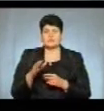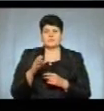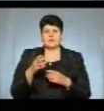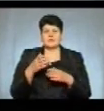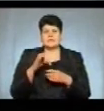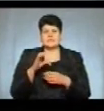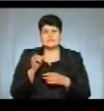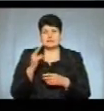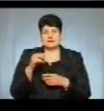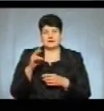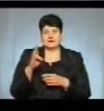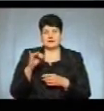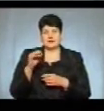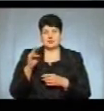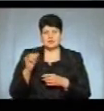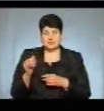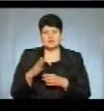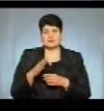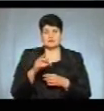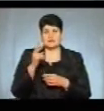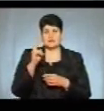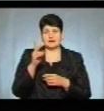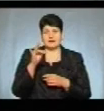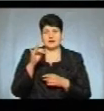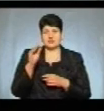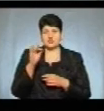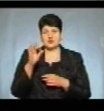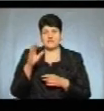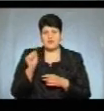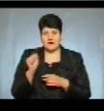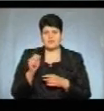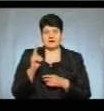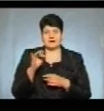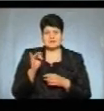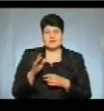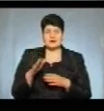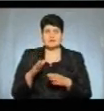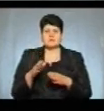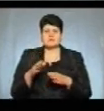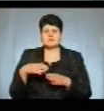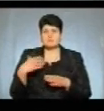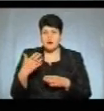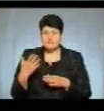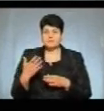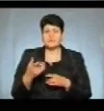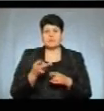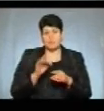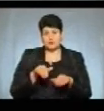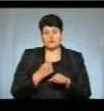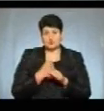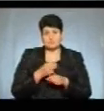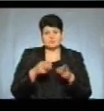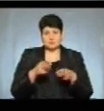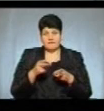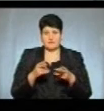і трансабдомінальний перелом крижової кістки справа. Після чого було проведено оперативне втручання, накладання апарату